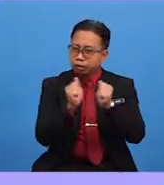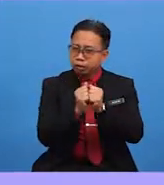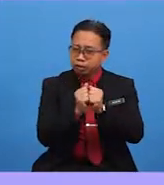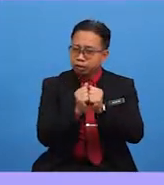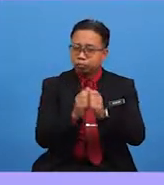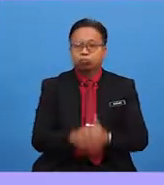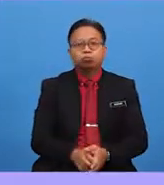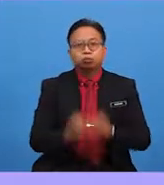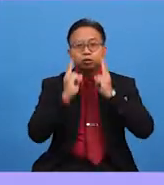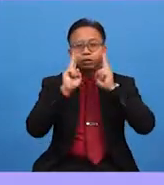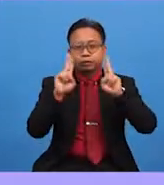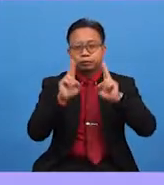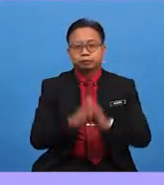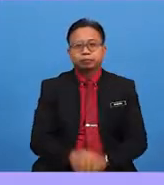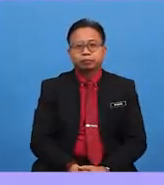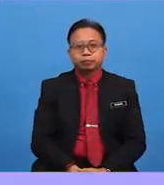Ustazah.